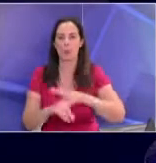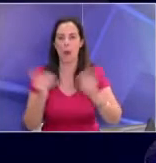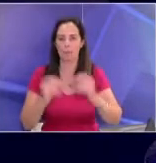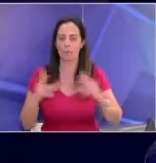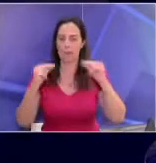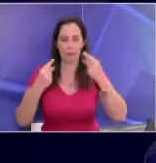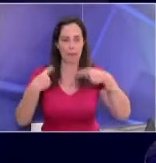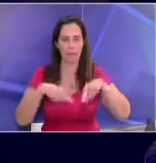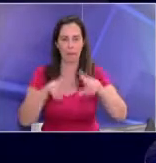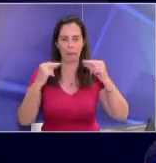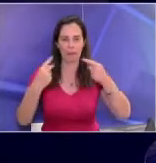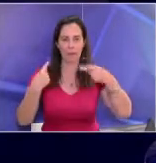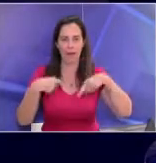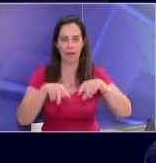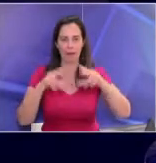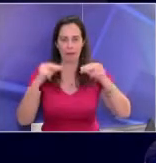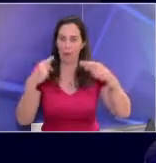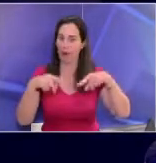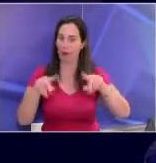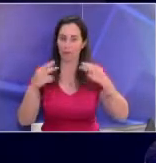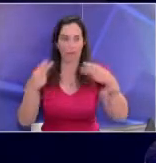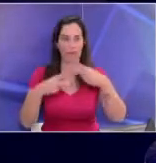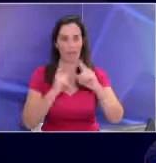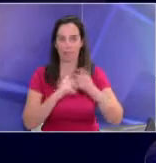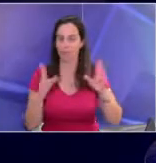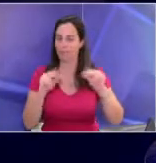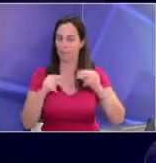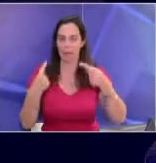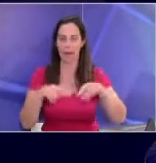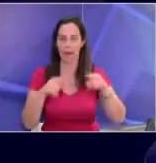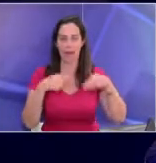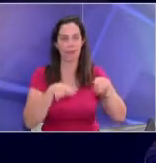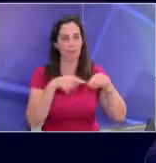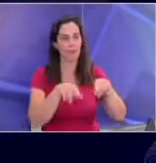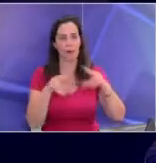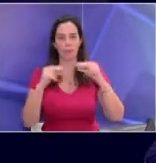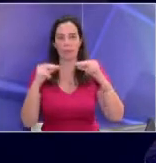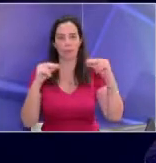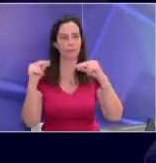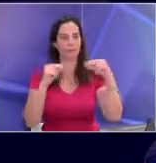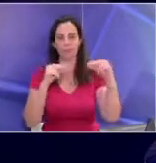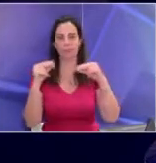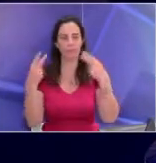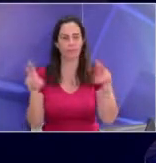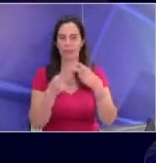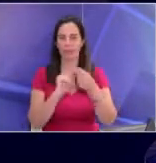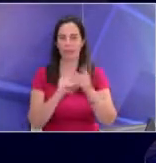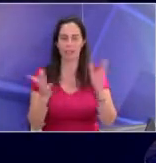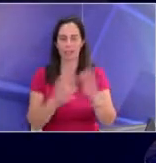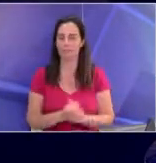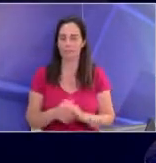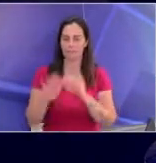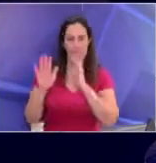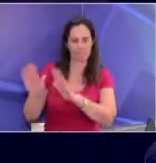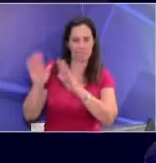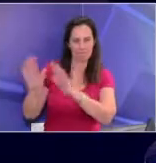זה נותן לגיטימציה להסכים. לא נותן. רגע, אורי. אבל אל צייר לי משהו שכאילו יהיה יום אחד אחר. לא